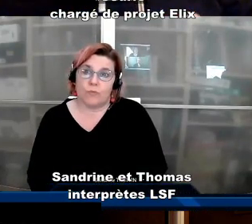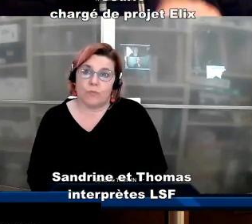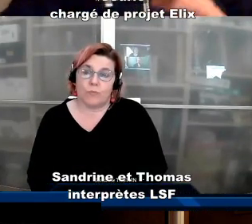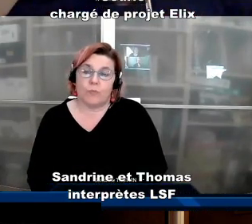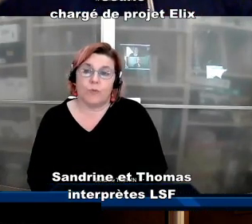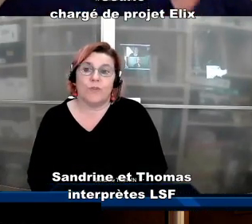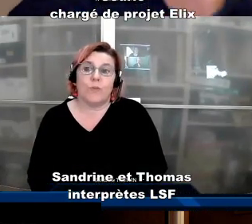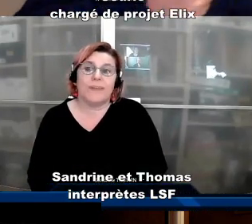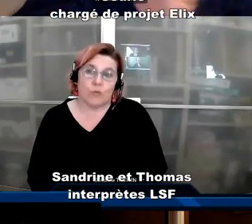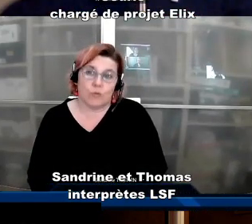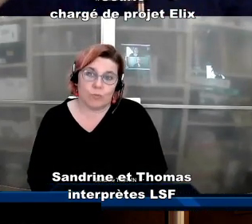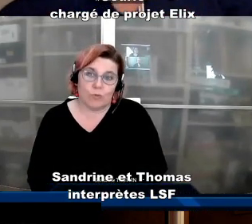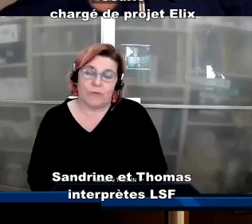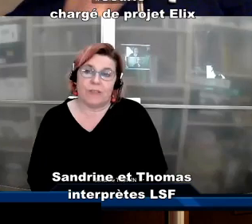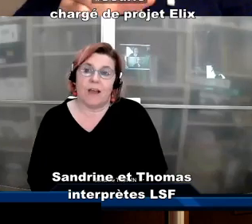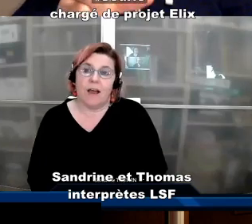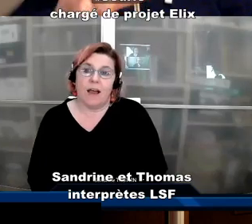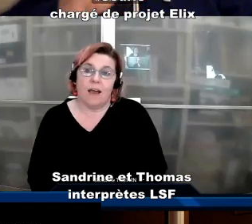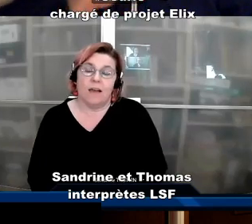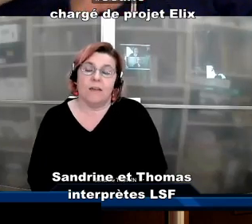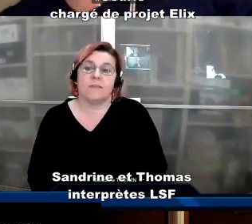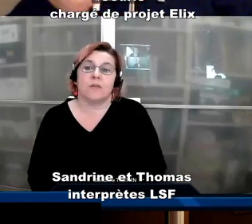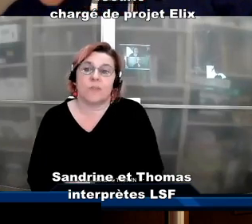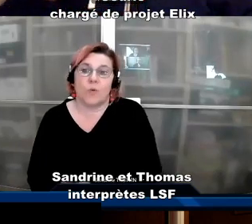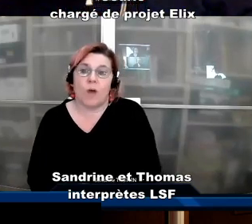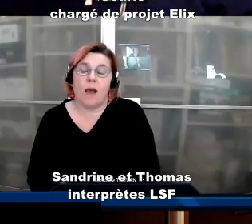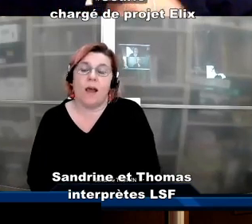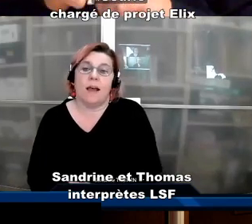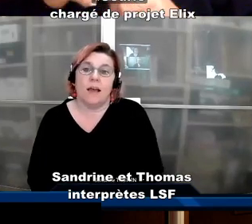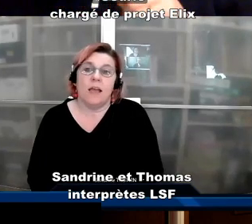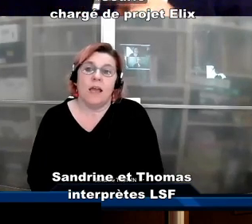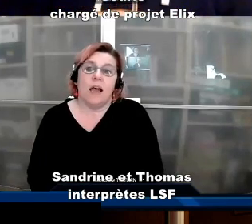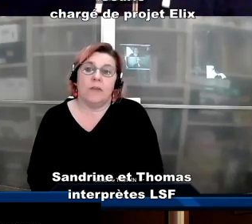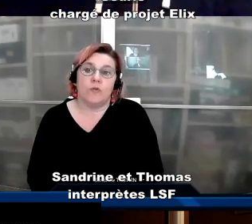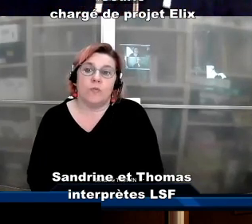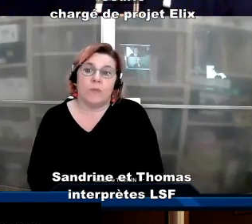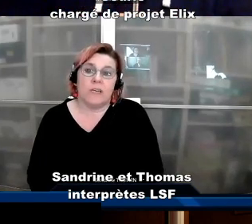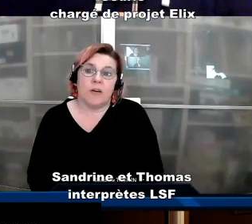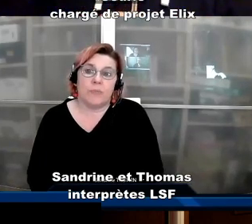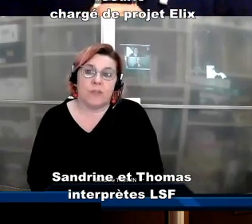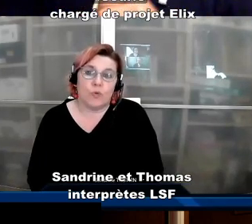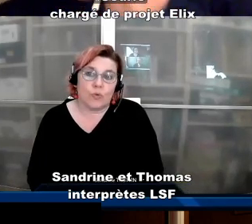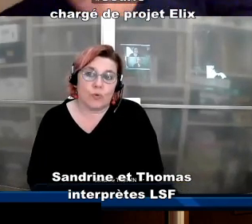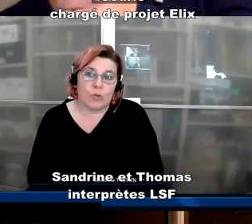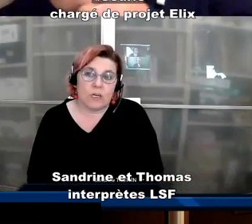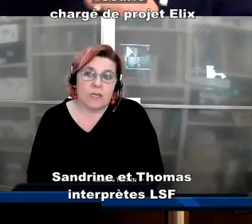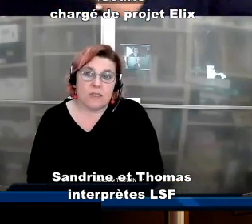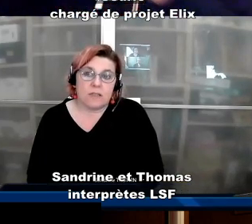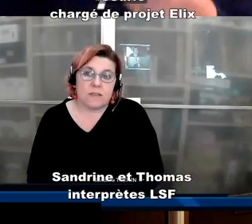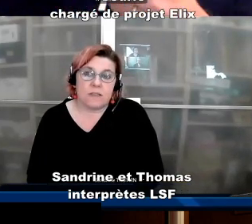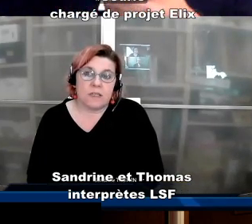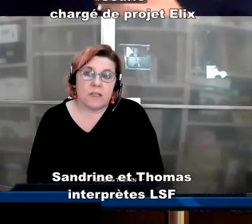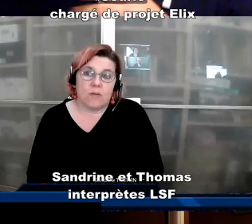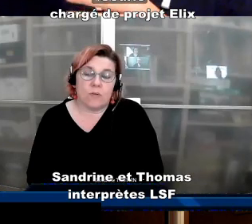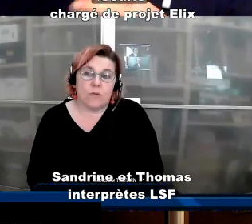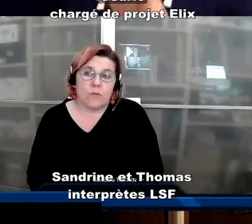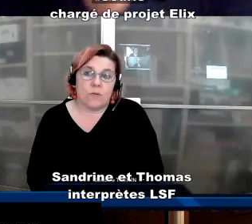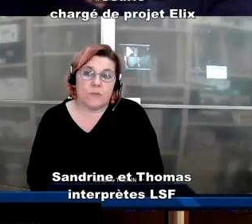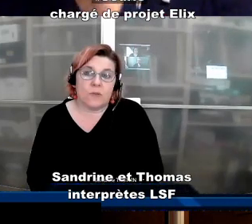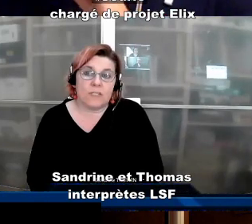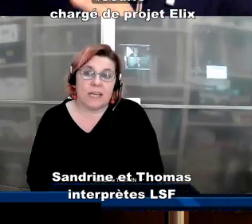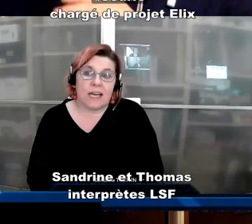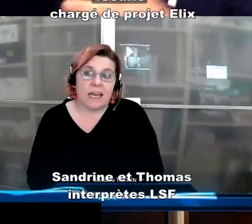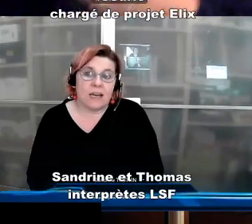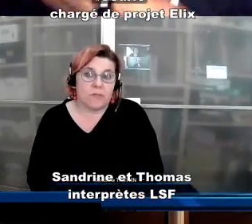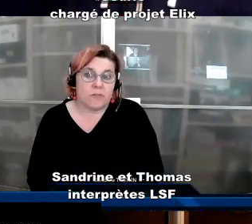jusque de niveau B2. En fait, A1, ça correspond à A1, A2, B1, B2. C'est